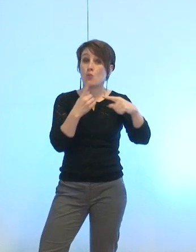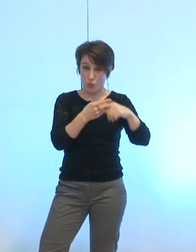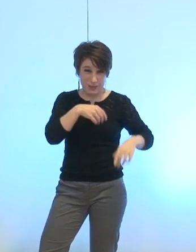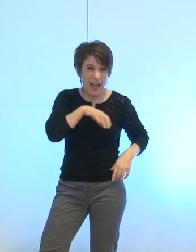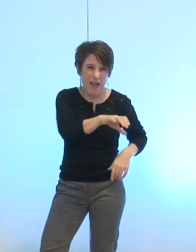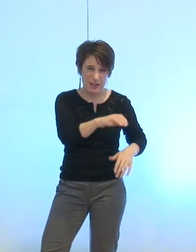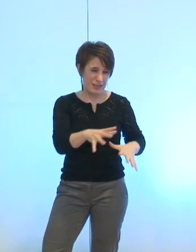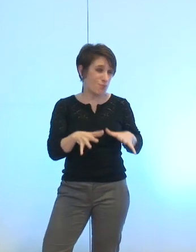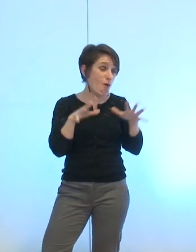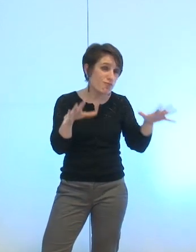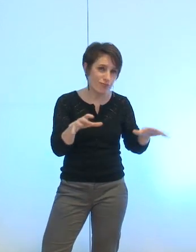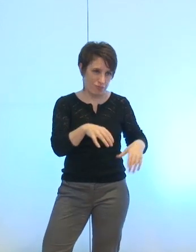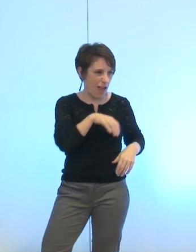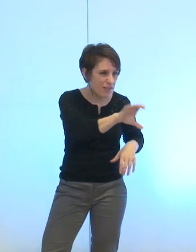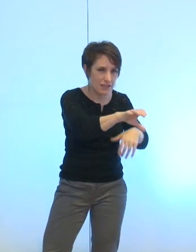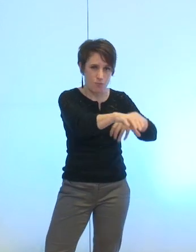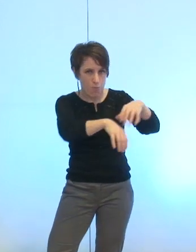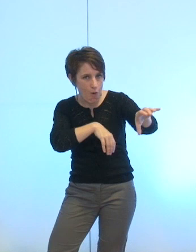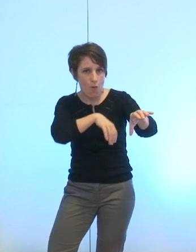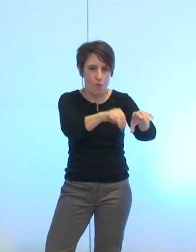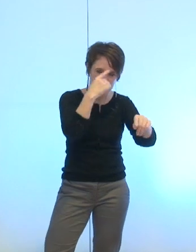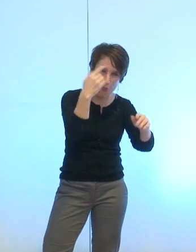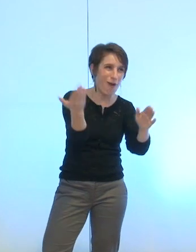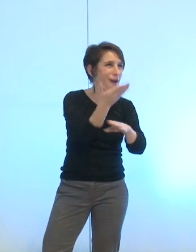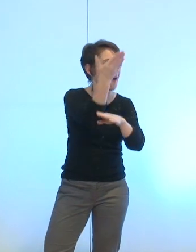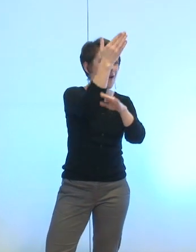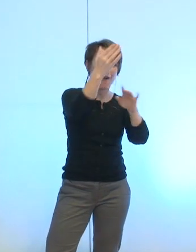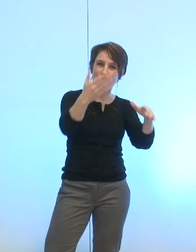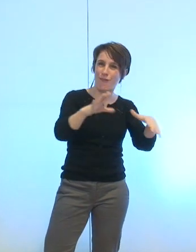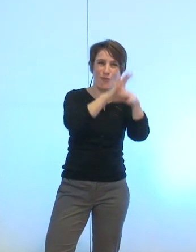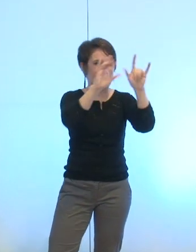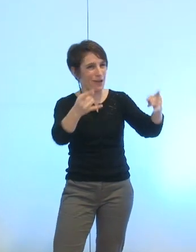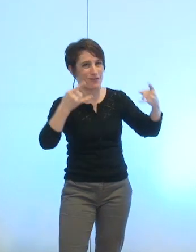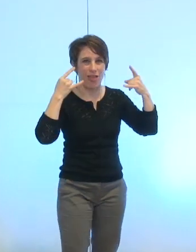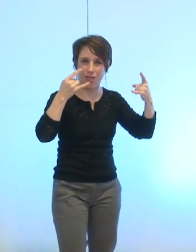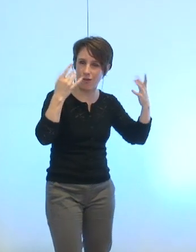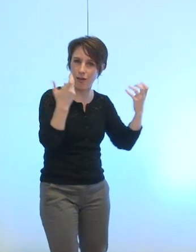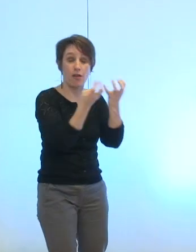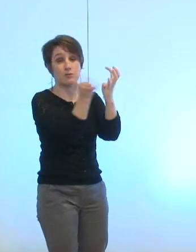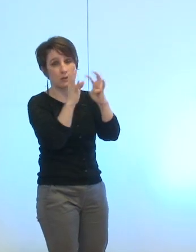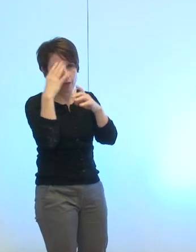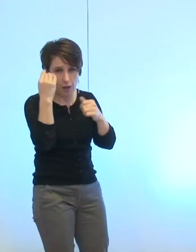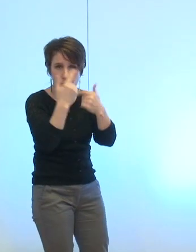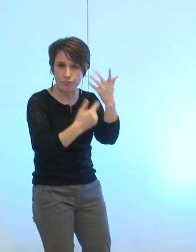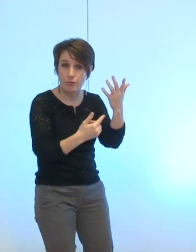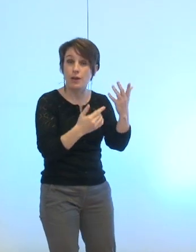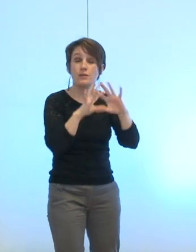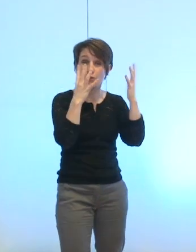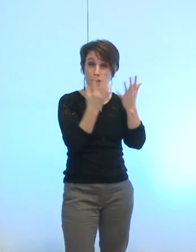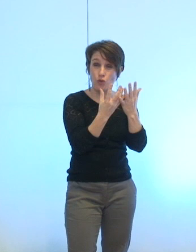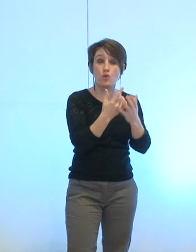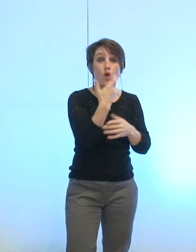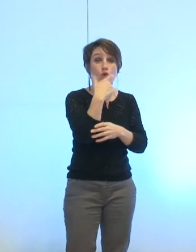investissements pour certains de prestige des investissements pour d'autres sur les zones d'aménagement concerté avec 230 millions d'euros qui sont